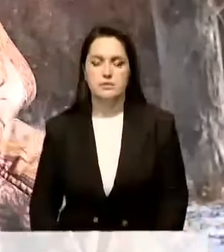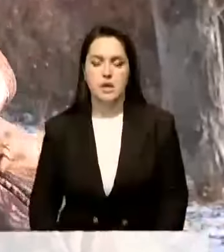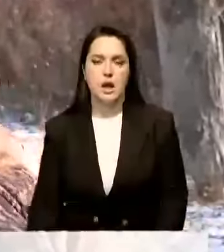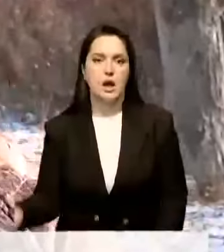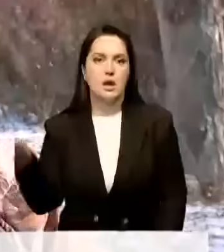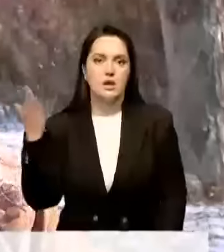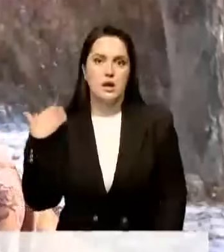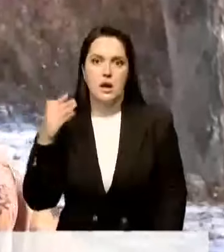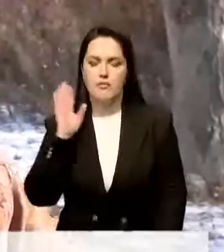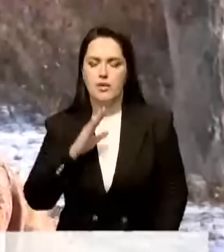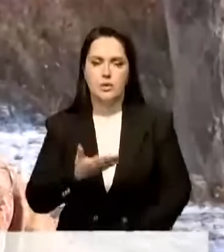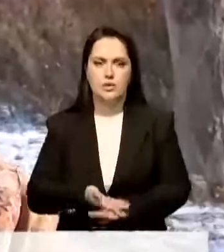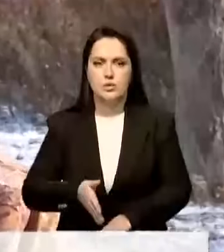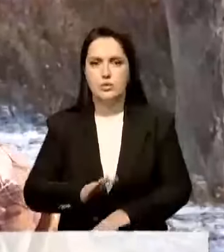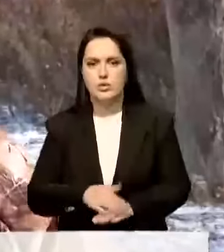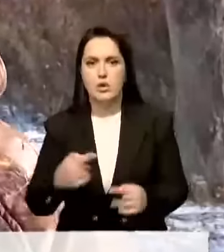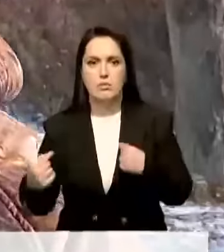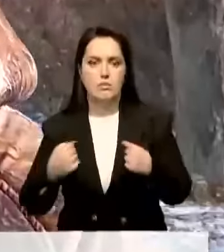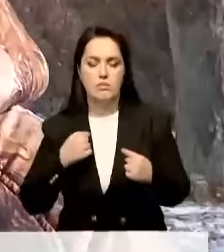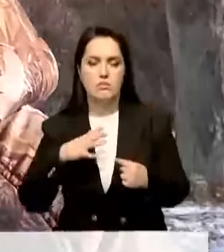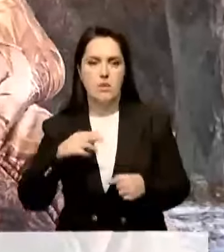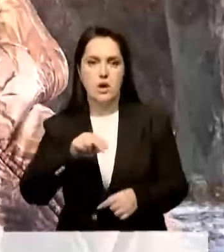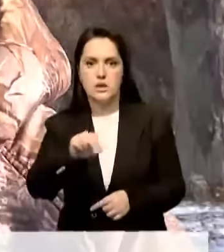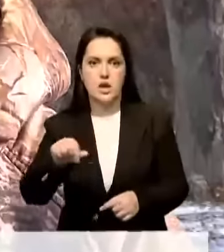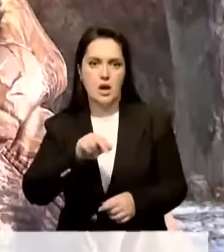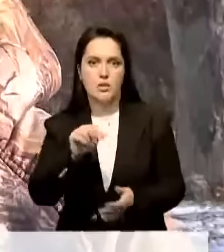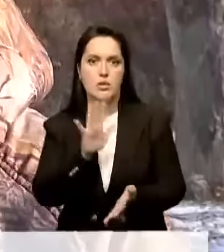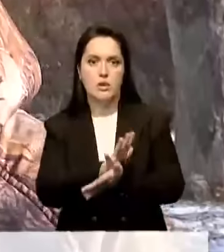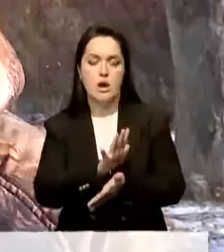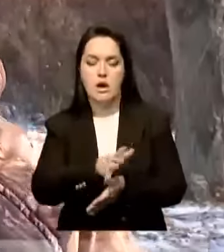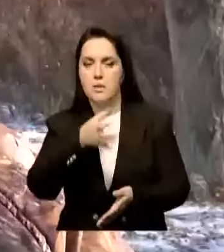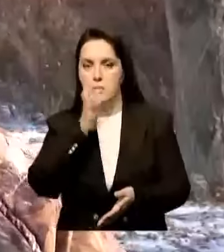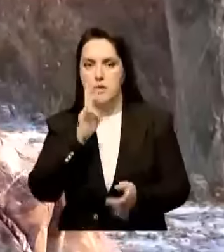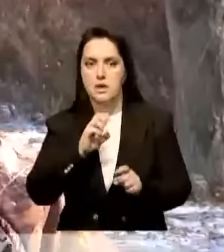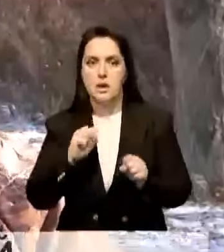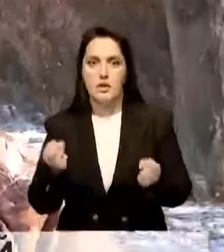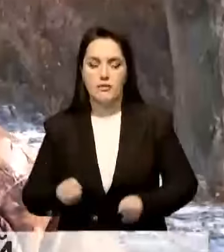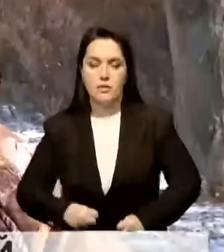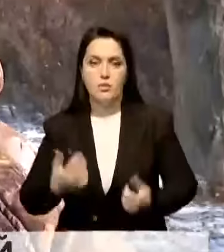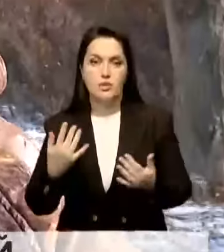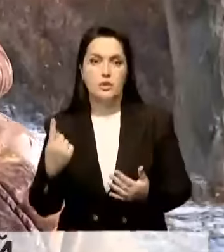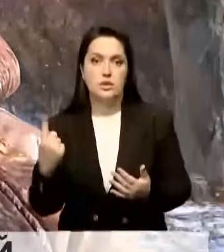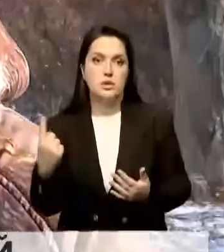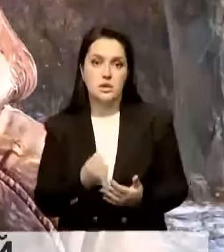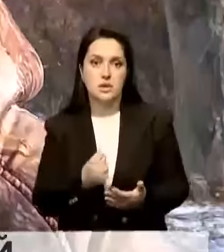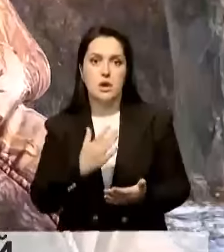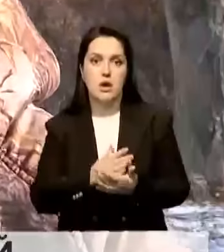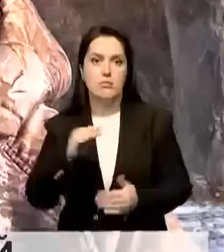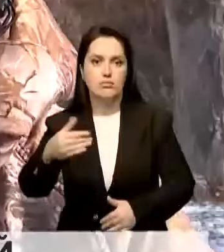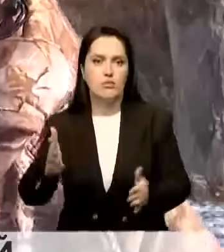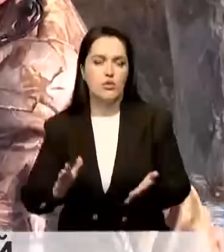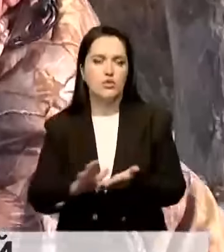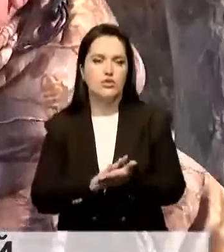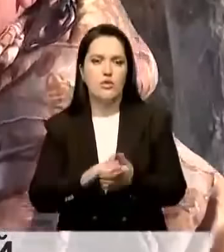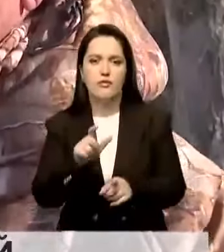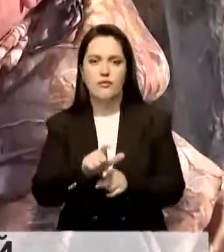Раньше с водой было тяжело из-за того, что она была соленой и грязной. Пить ее было невозможно. Вот уже неделю стоит блок-модуль. Все